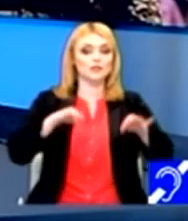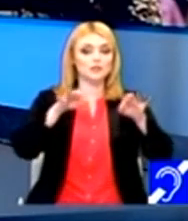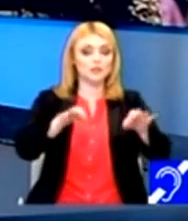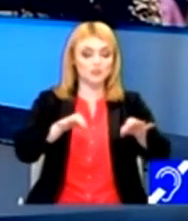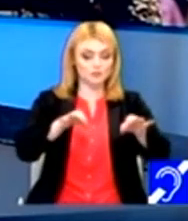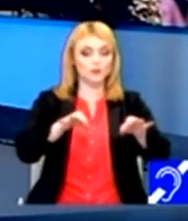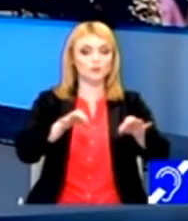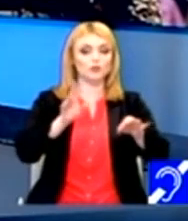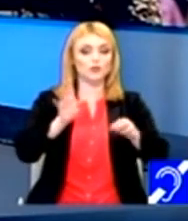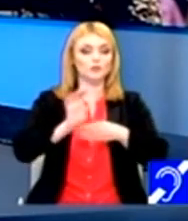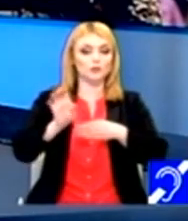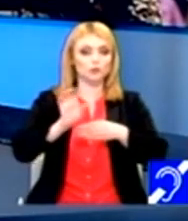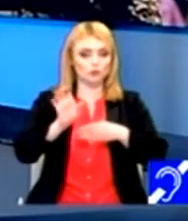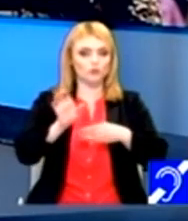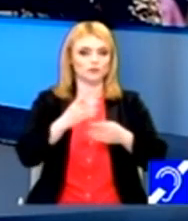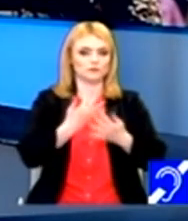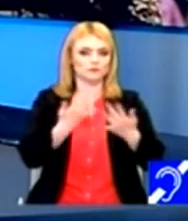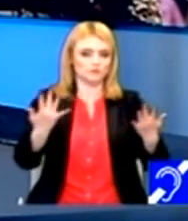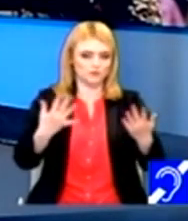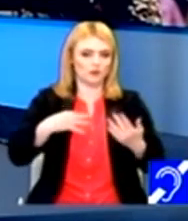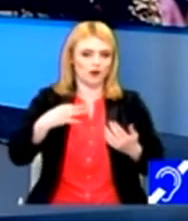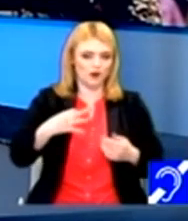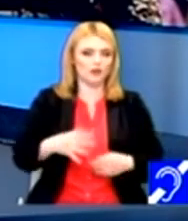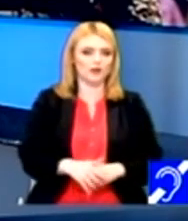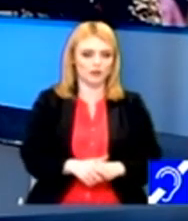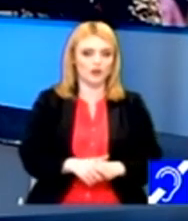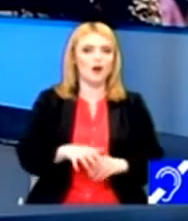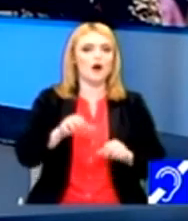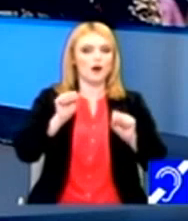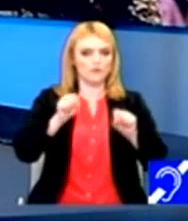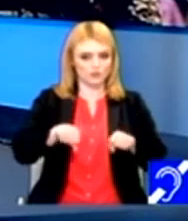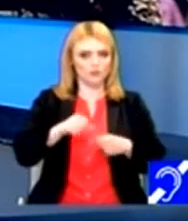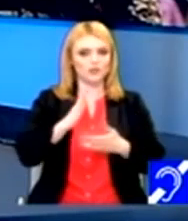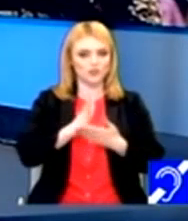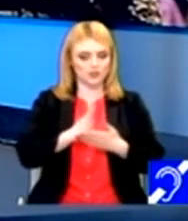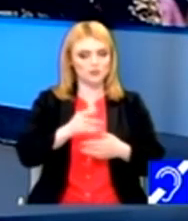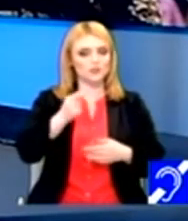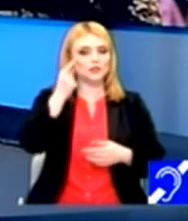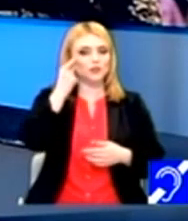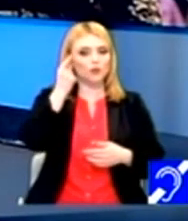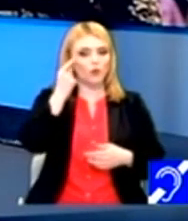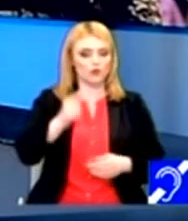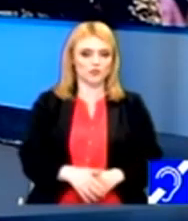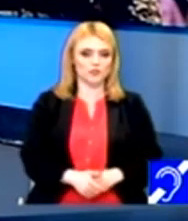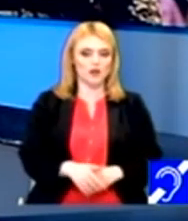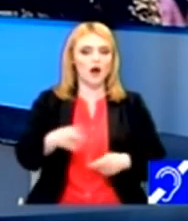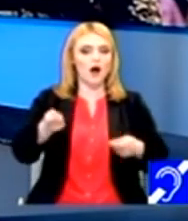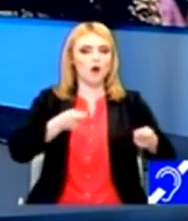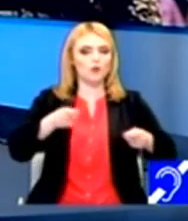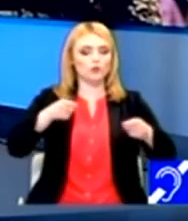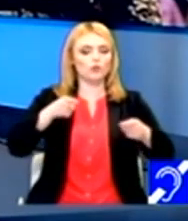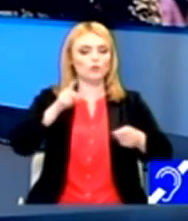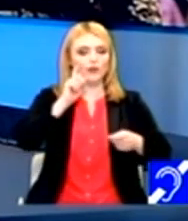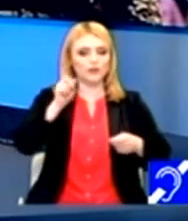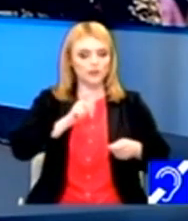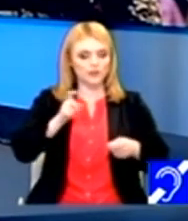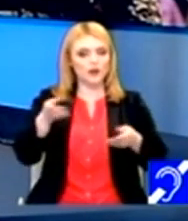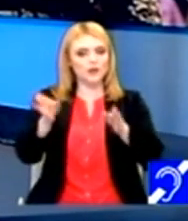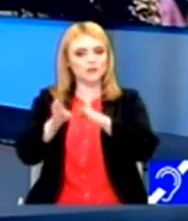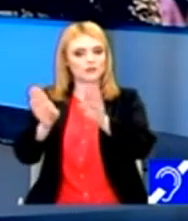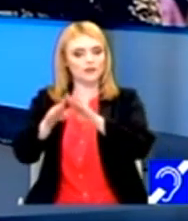patrulate de echipaje de poliție și carabinieri. De astăzi, la Soroca au fost dislocați și 25 de angajați ai brigăzii cu destinație